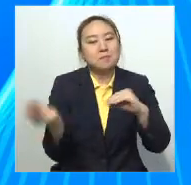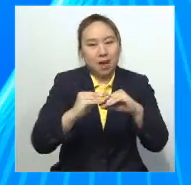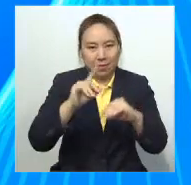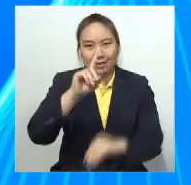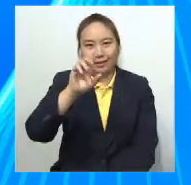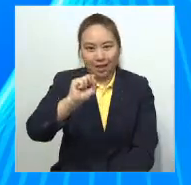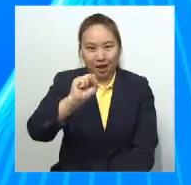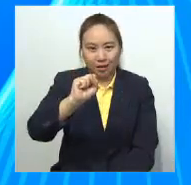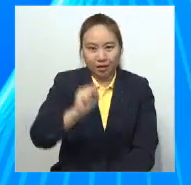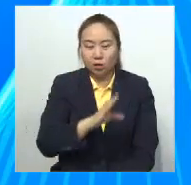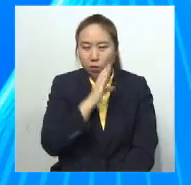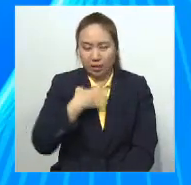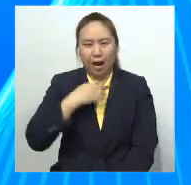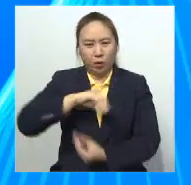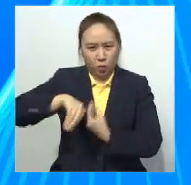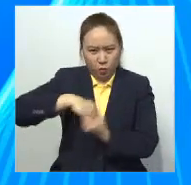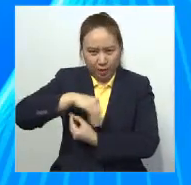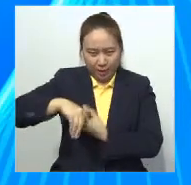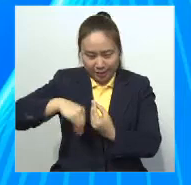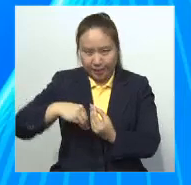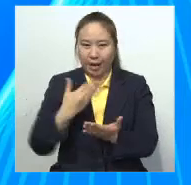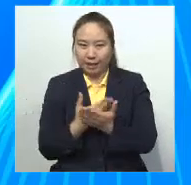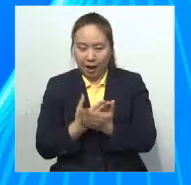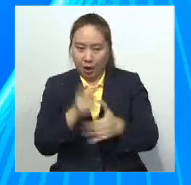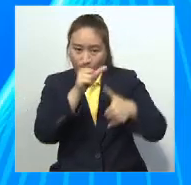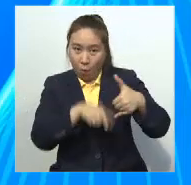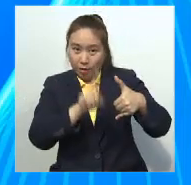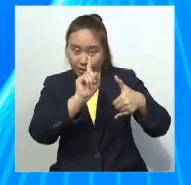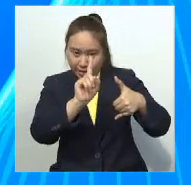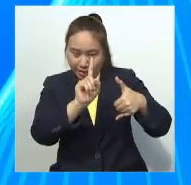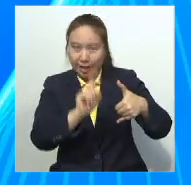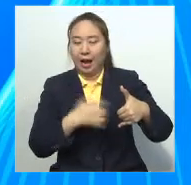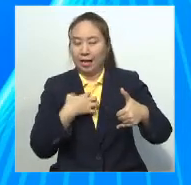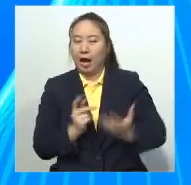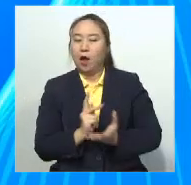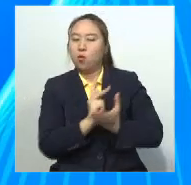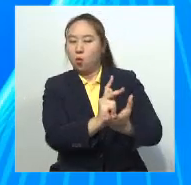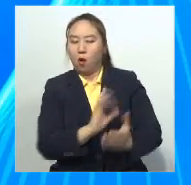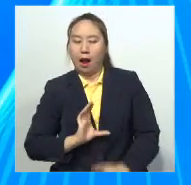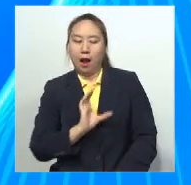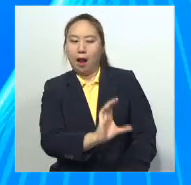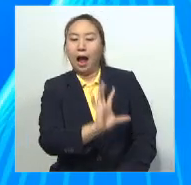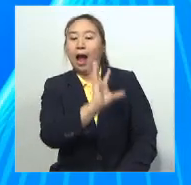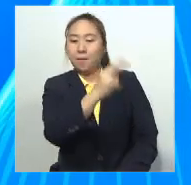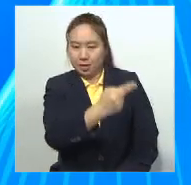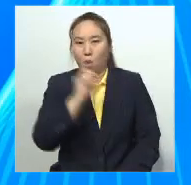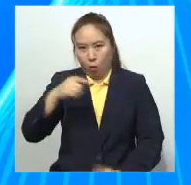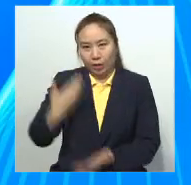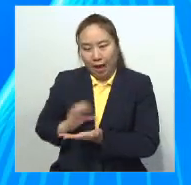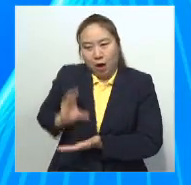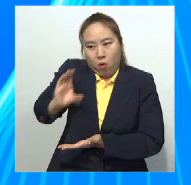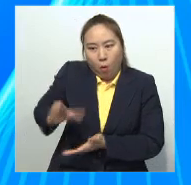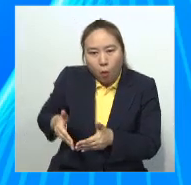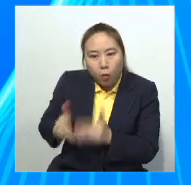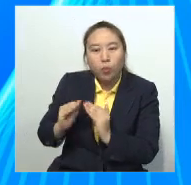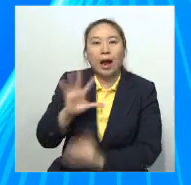ผู้ประกอบธุรกิจที่ประสงค์จะให้สินเชื่อไม่เกิน 50,000 บาทต่อรายต้องมีทุนจดทะเบียนชำระแล้วหรือเงินลงหุ้นไม่น้อยกว่า5ล้านบาท